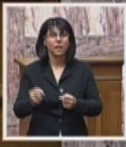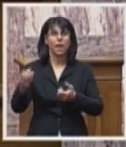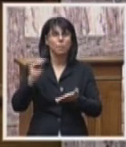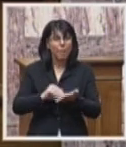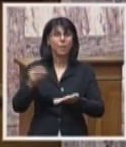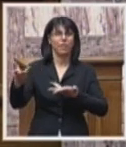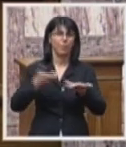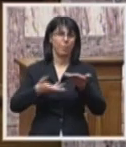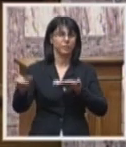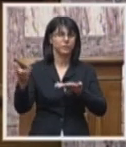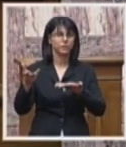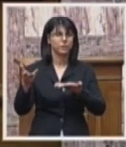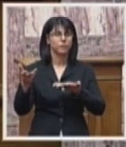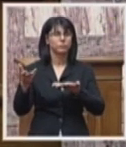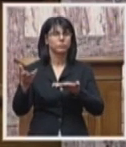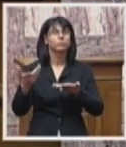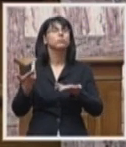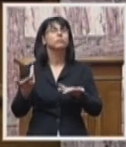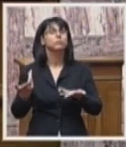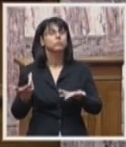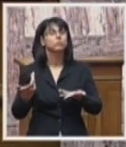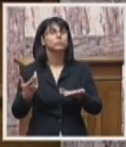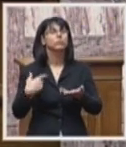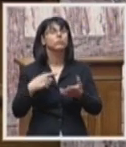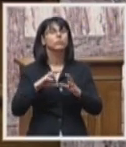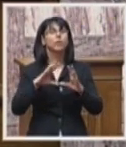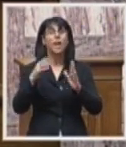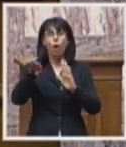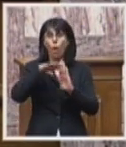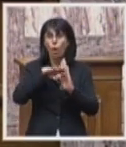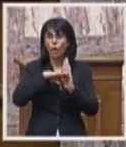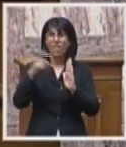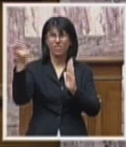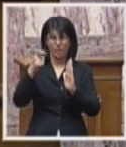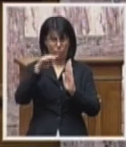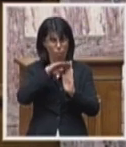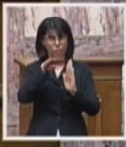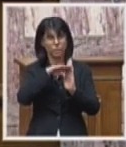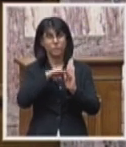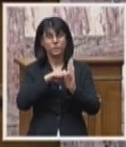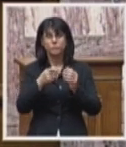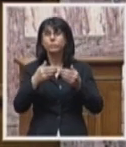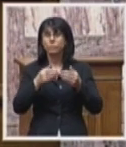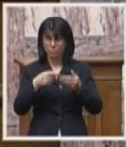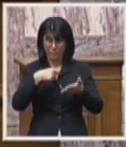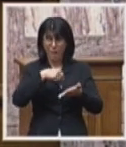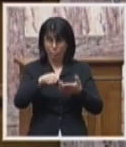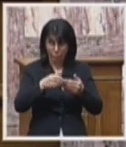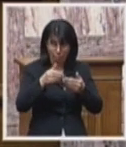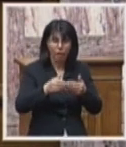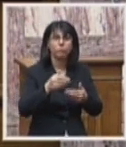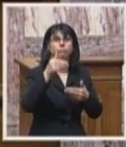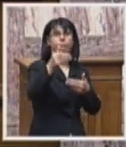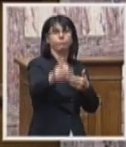αυτή τη λέξη, ήταν οι όροι του δανείου. Η επιμήκυνση και αλλαγή του τόκου,